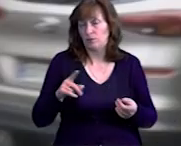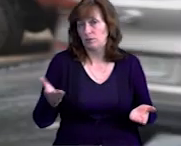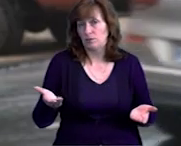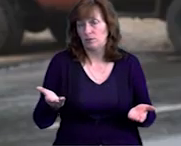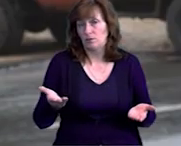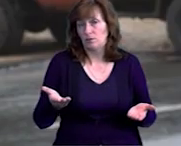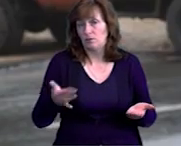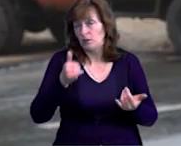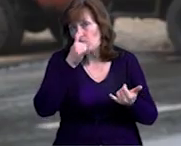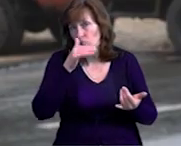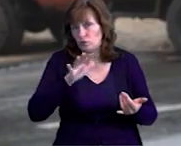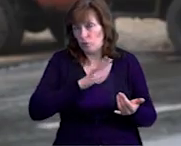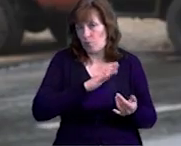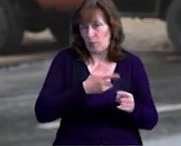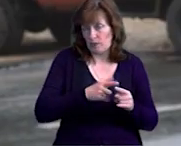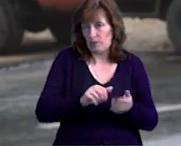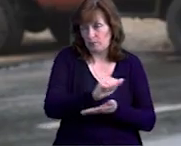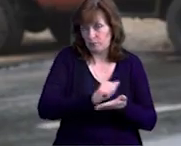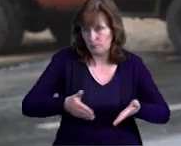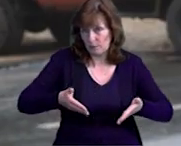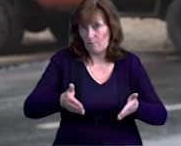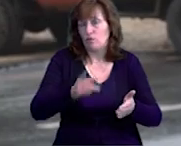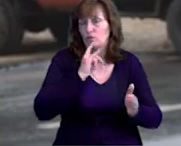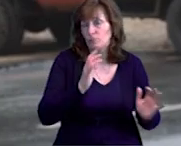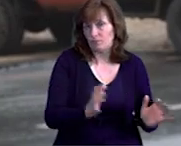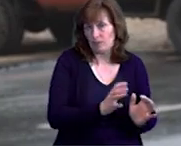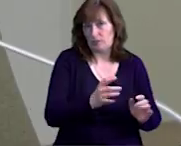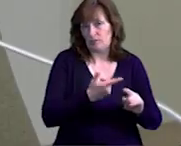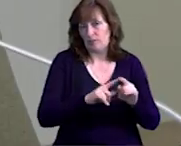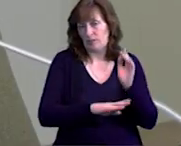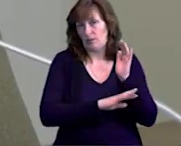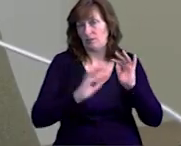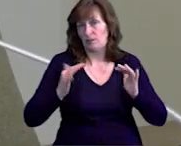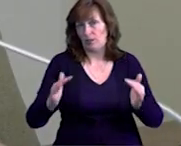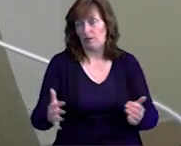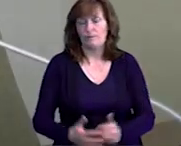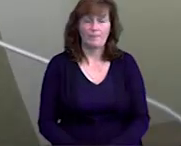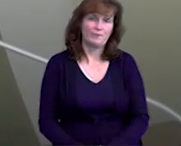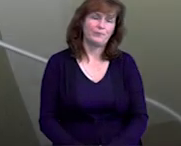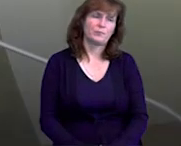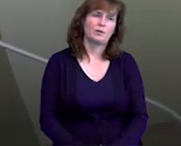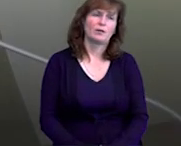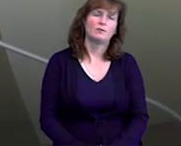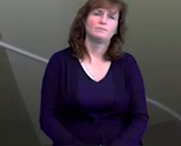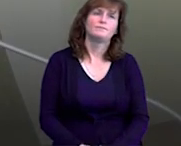Невже неможливо було тротуар влаштувати зі збереженням цих дерев? Ми прийняли це рішення